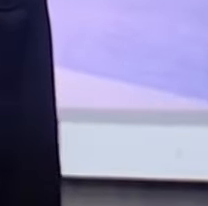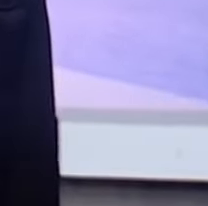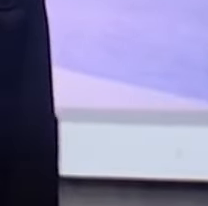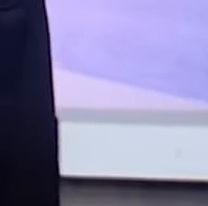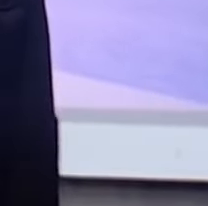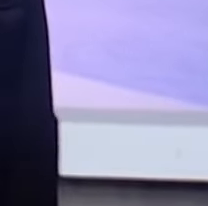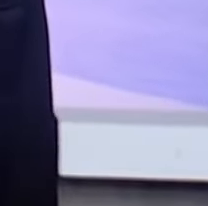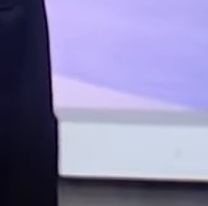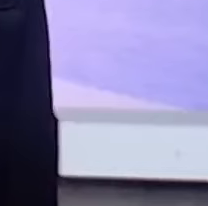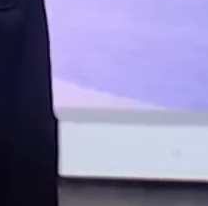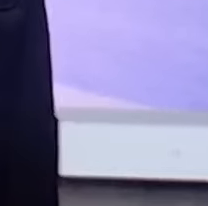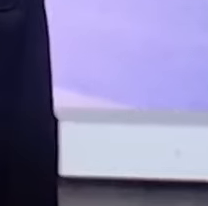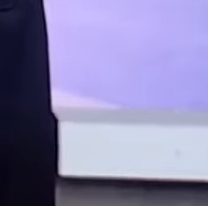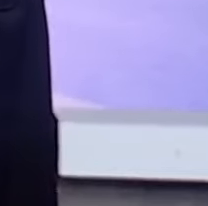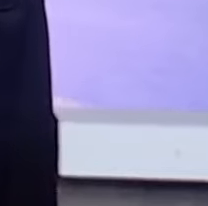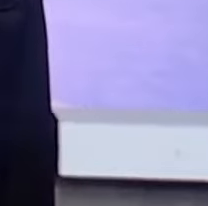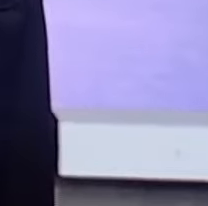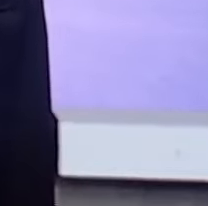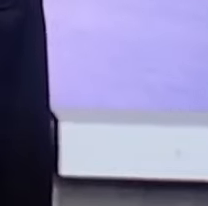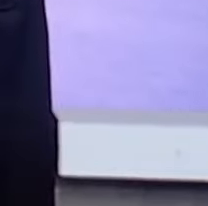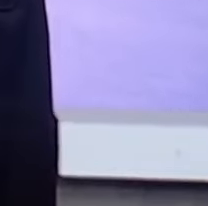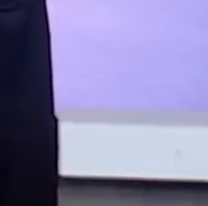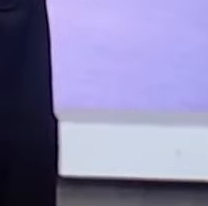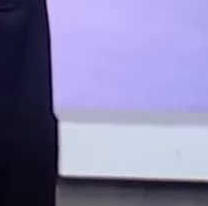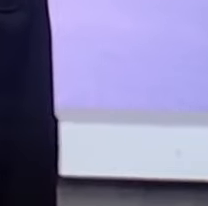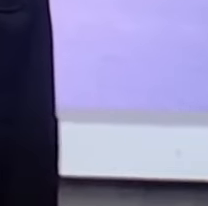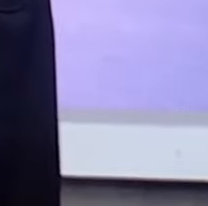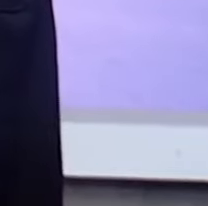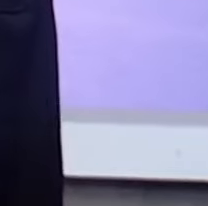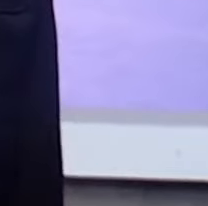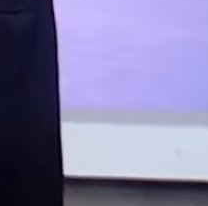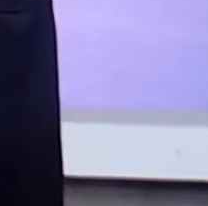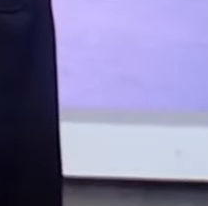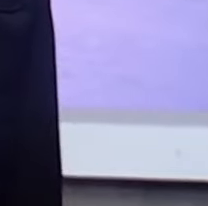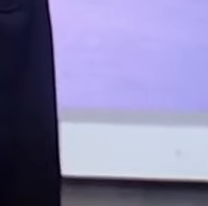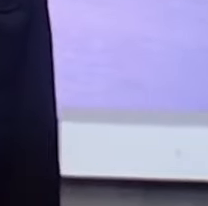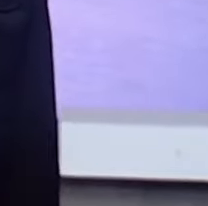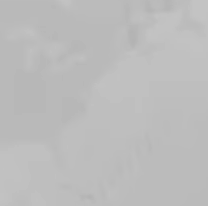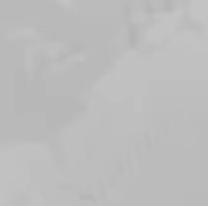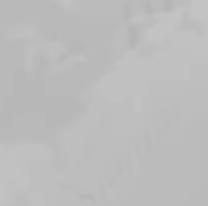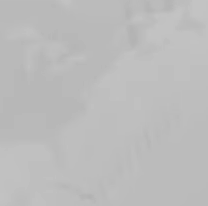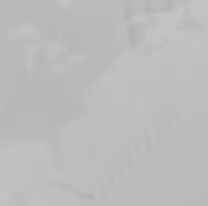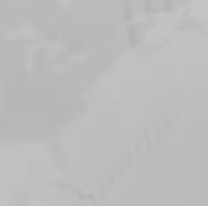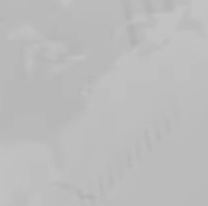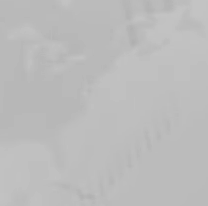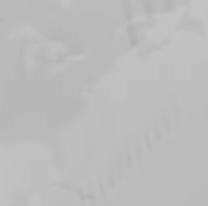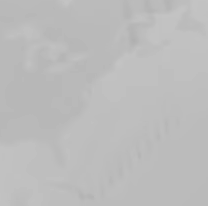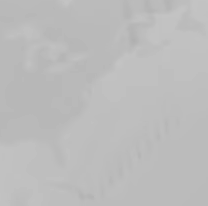samahan niyo kami sa GMA Pinoy TV at sa www.gmanews.tv.